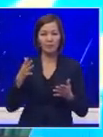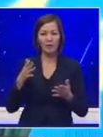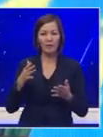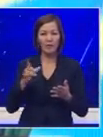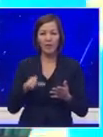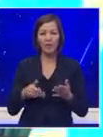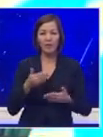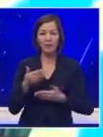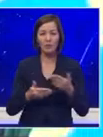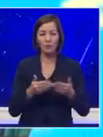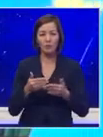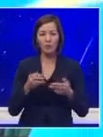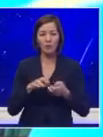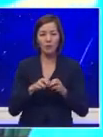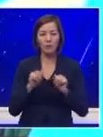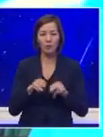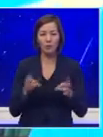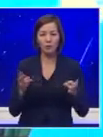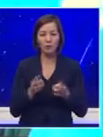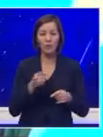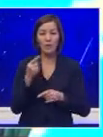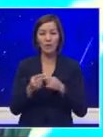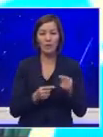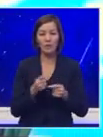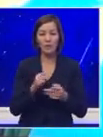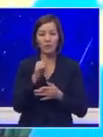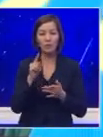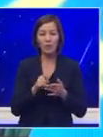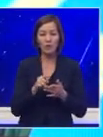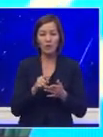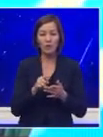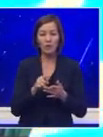тротуардың мәселесін шешейік. Келесі келгенде ол сұрақтар болмасын.